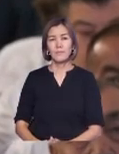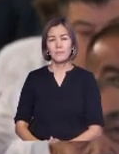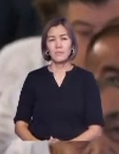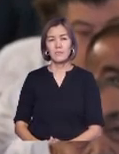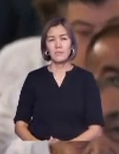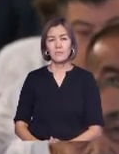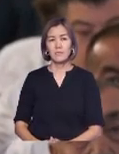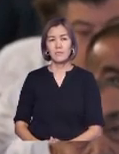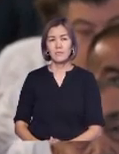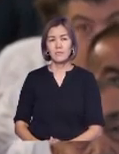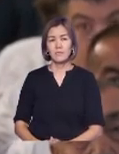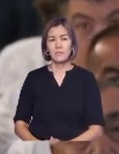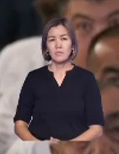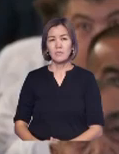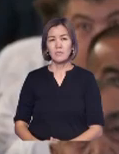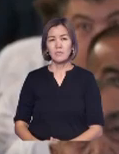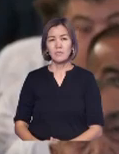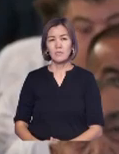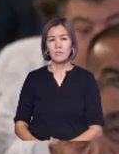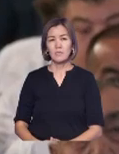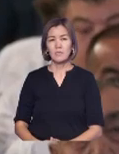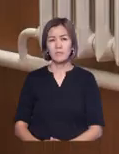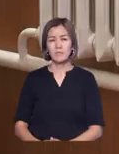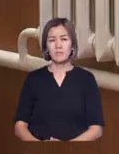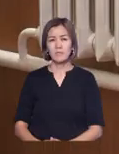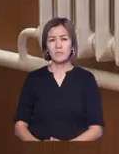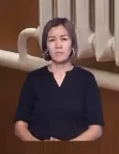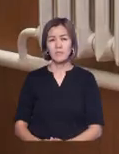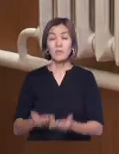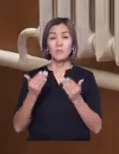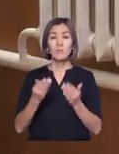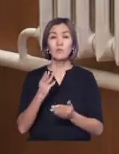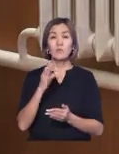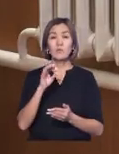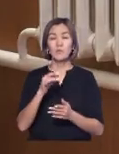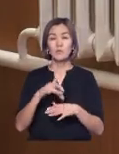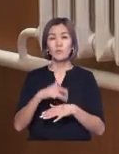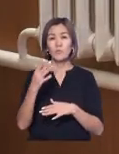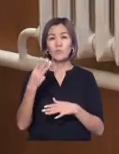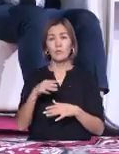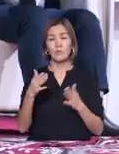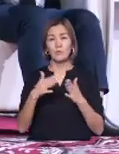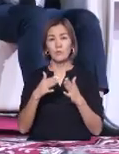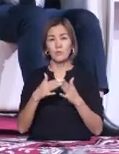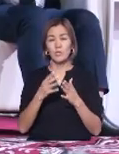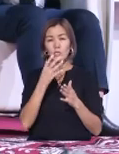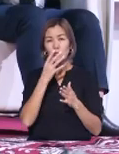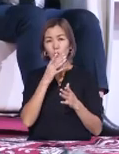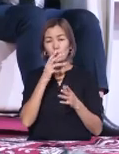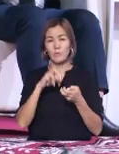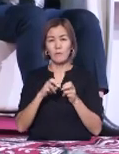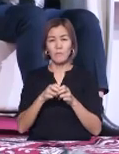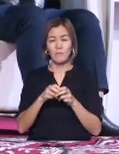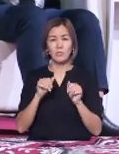Октябрьдің аяғына экспертиза шығады. Бүгінде Шонжыдағы көпқабатты 30 тұрғын үйді жылыту мәселесі оң